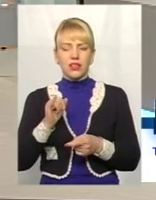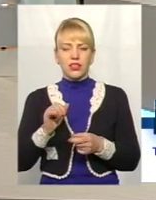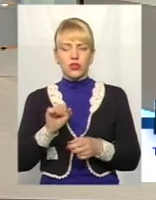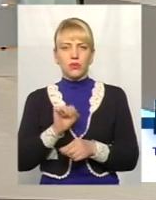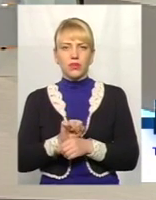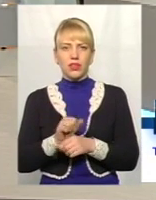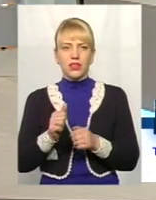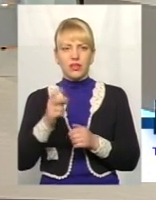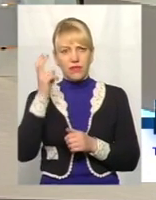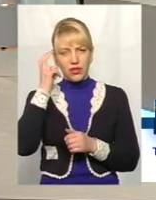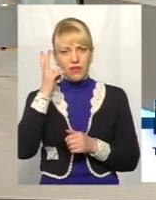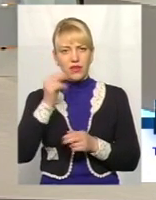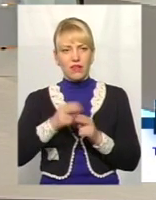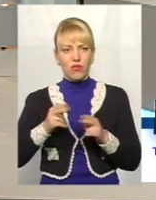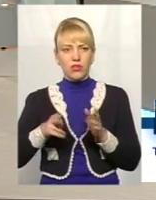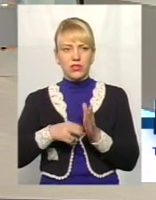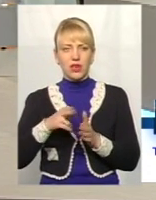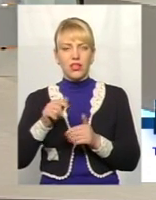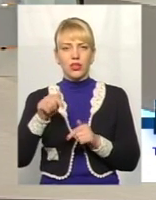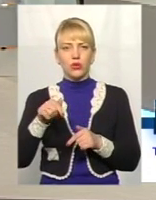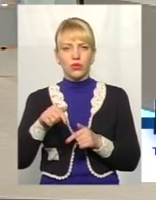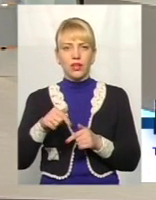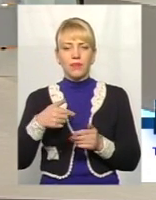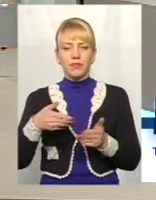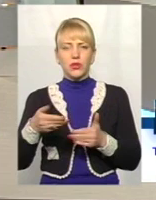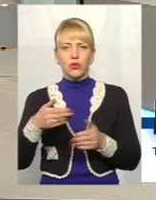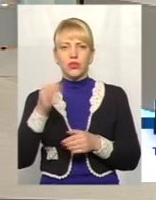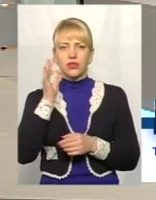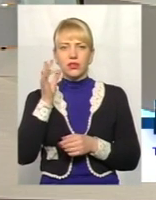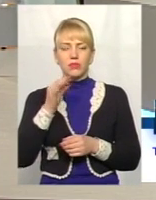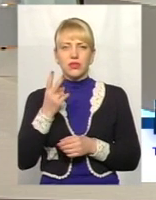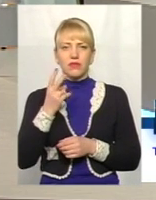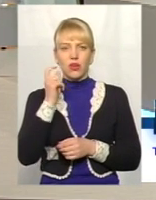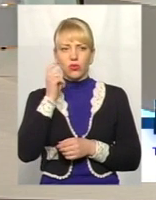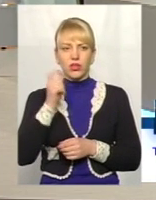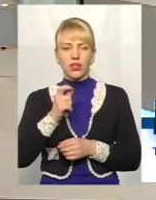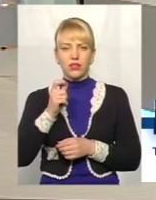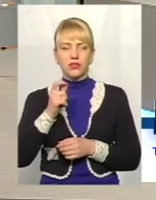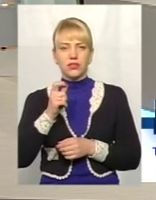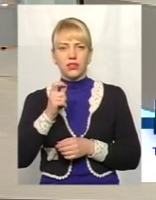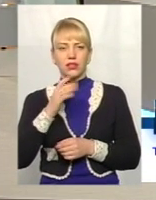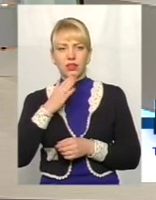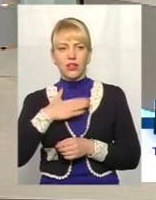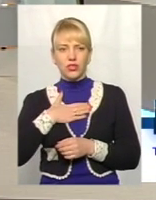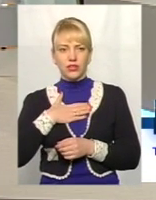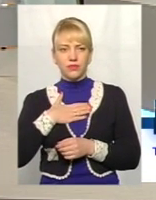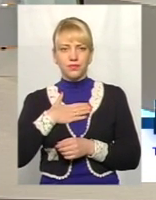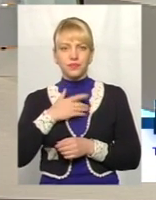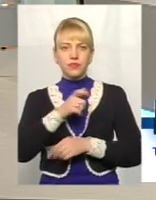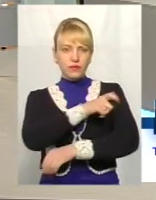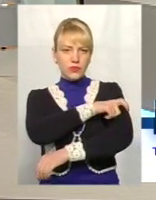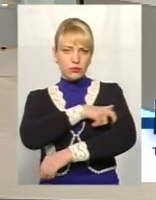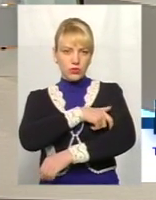зупинилися в Києві на вокзалі. І тут підходить німець, два українських наших з